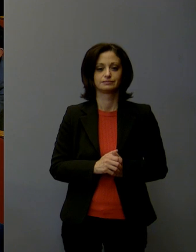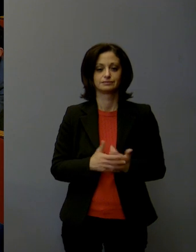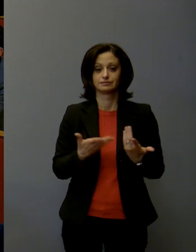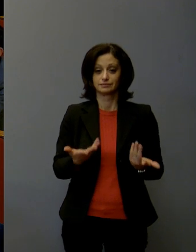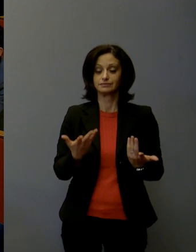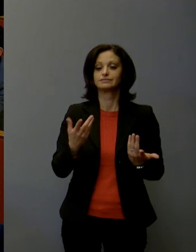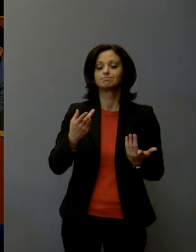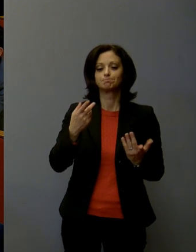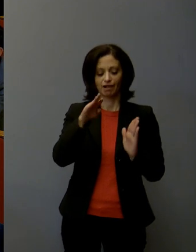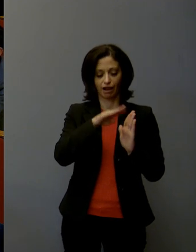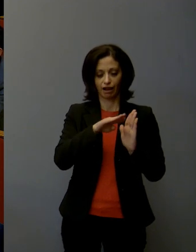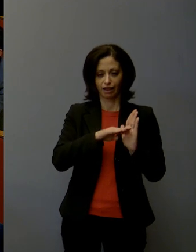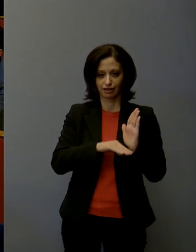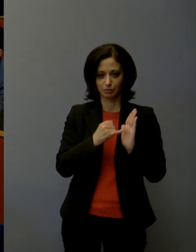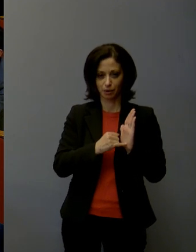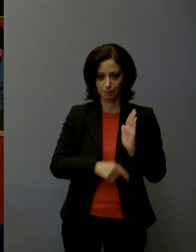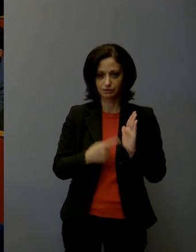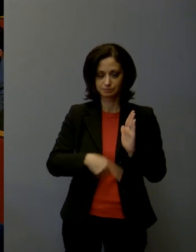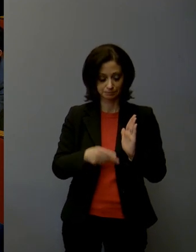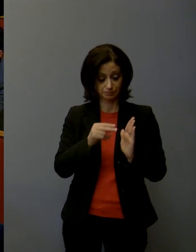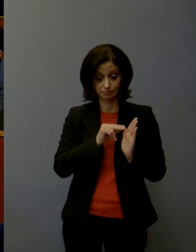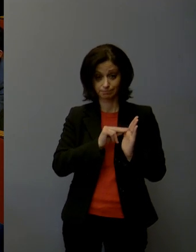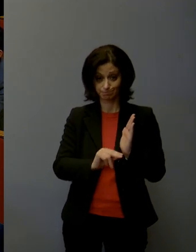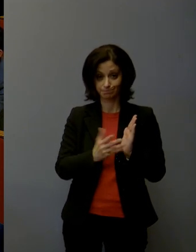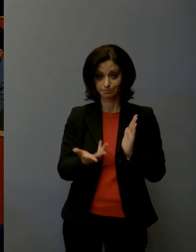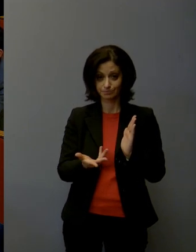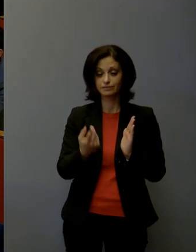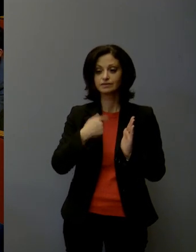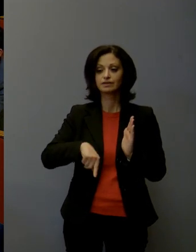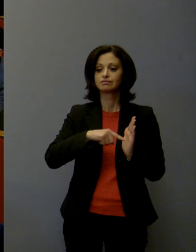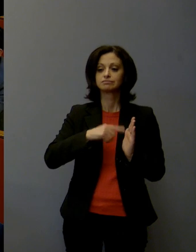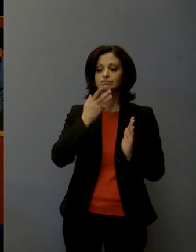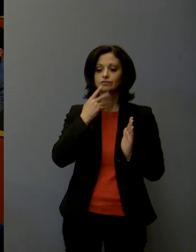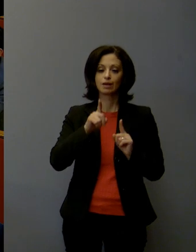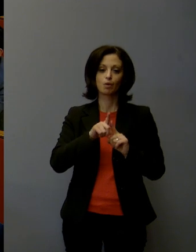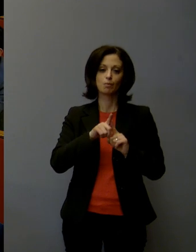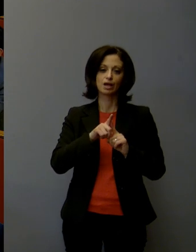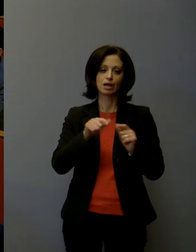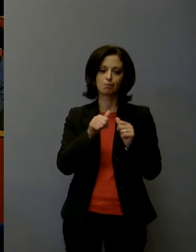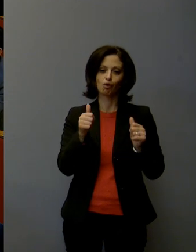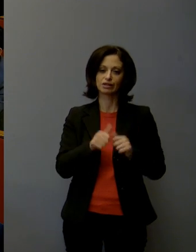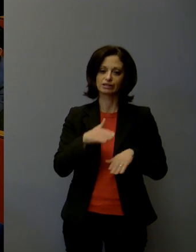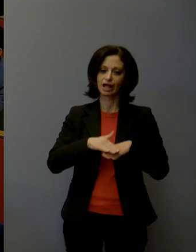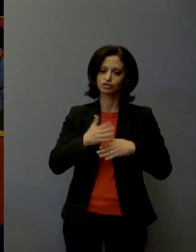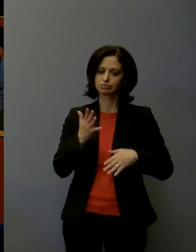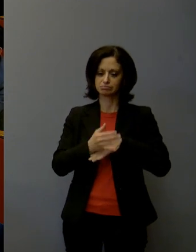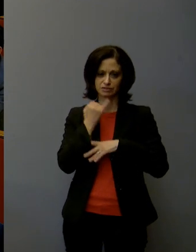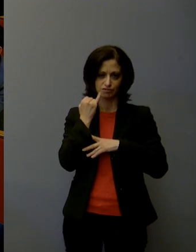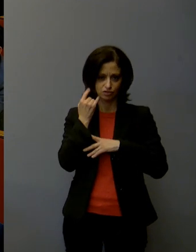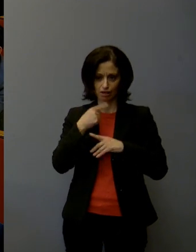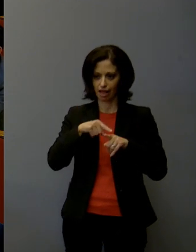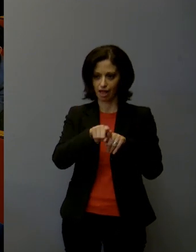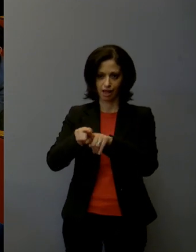sempre nelle linee programmatiche Si sottolinea che si vuole adottare come dire una modalità di accesso facilitata per tutti